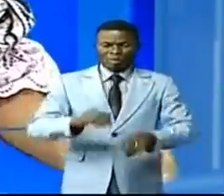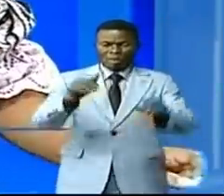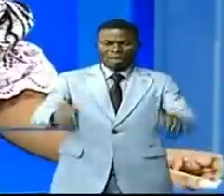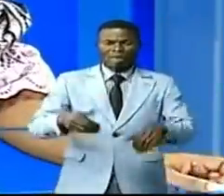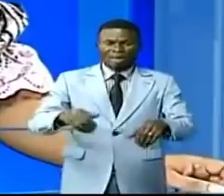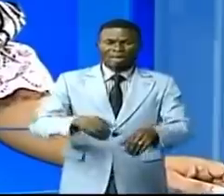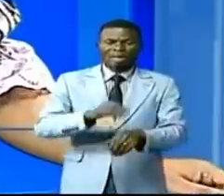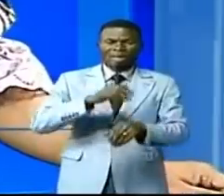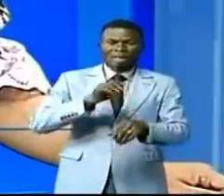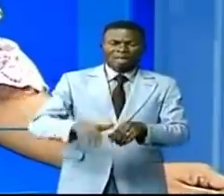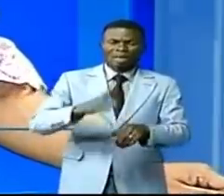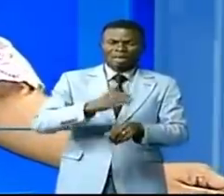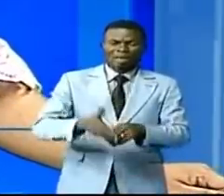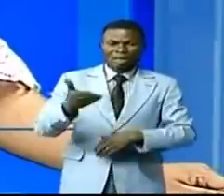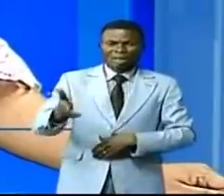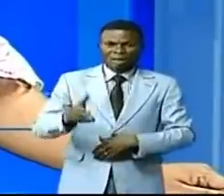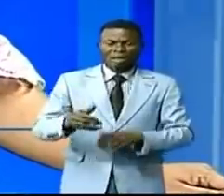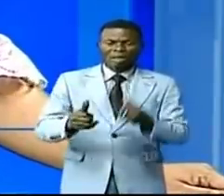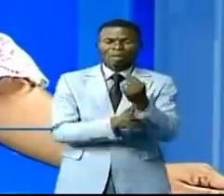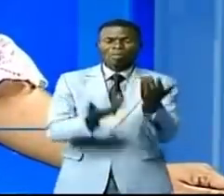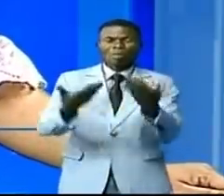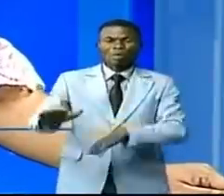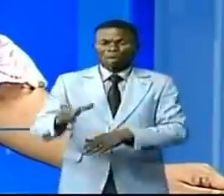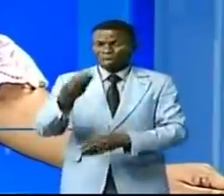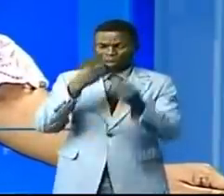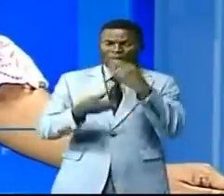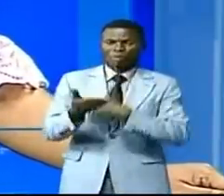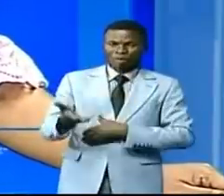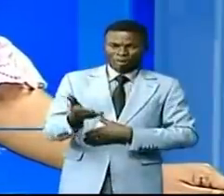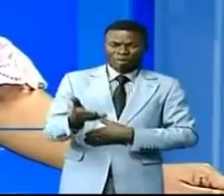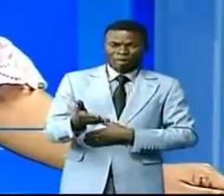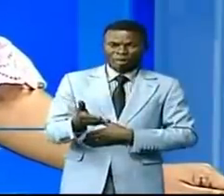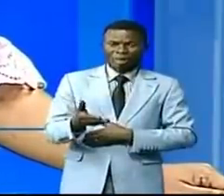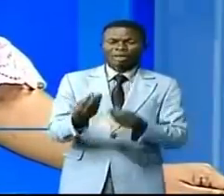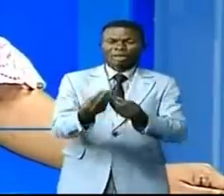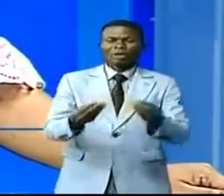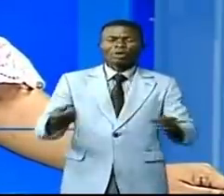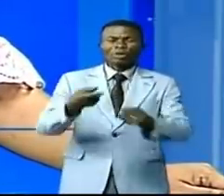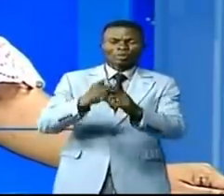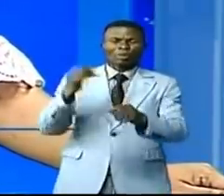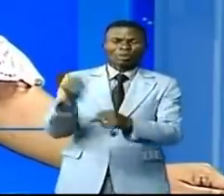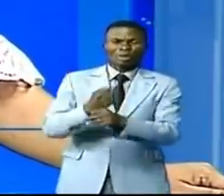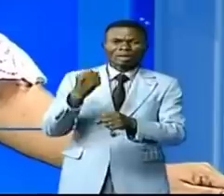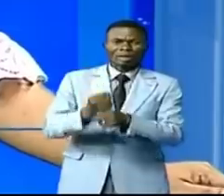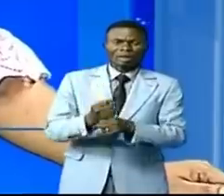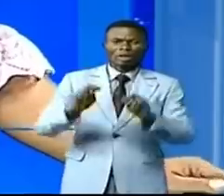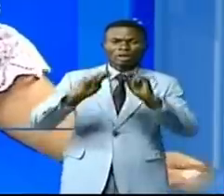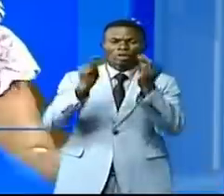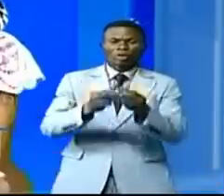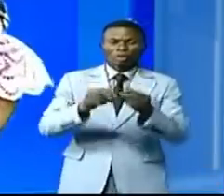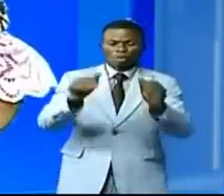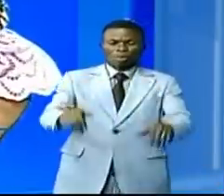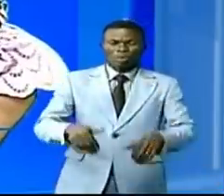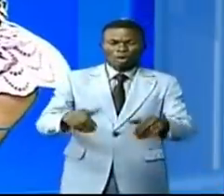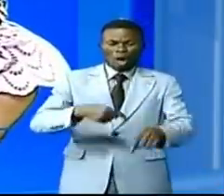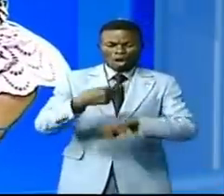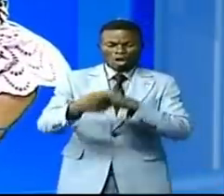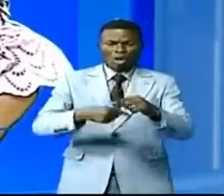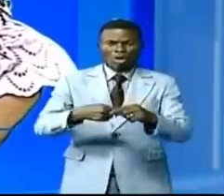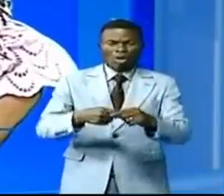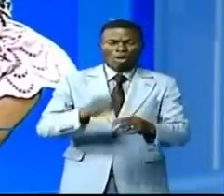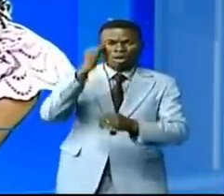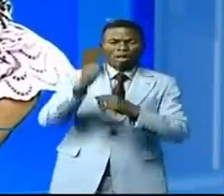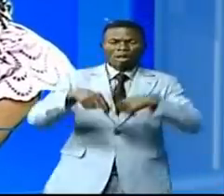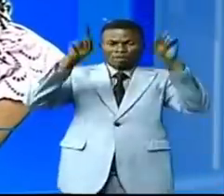à perte de vue, prêtes pour la consommation. Elles sont le résultat du travail de la brigade agricole lancée en fin